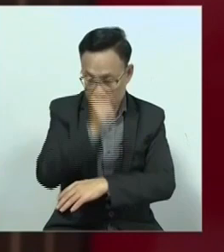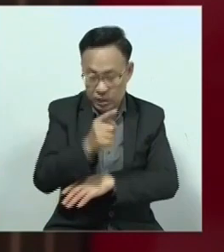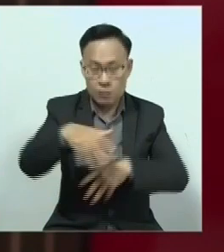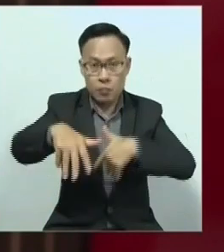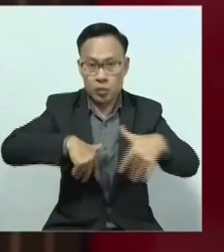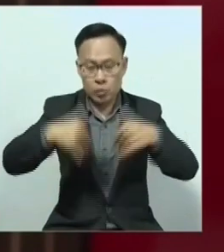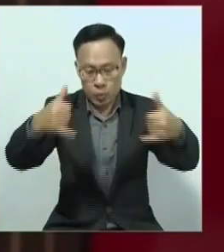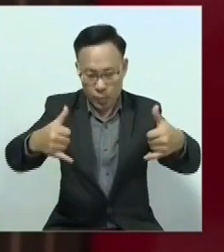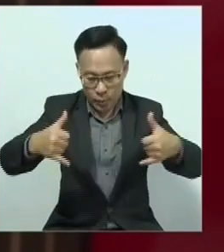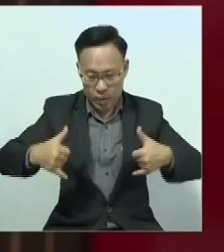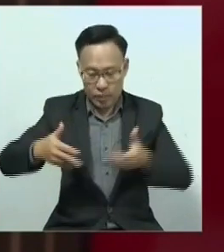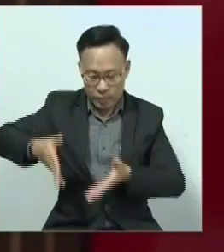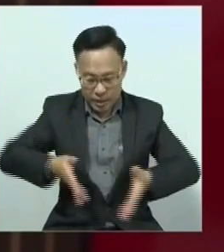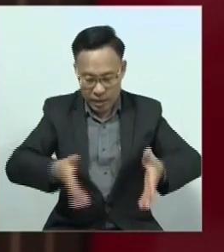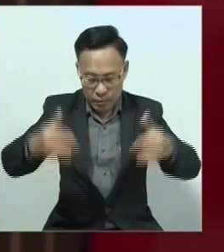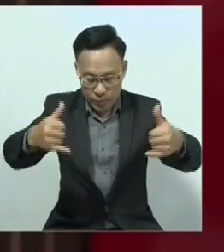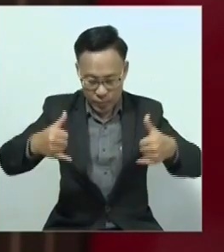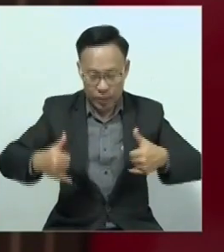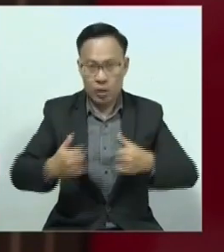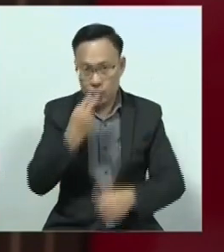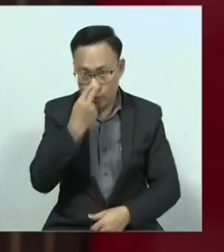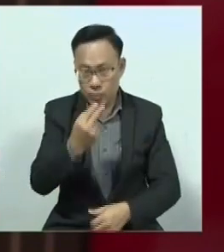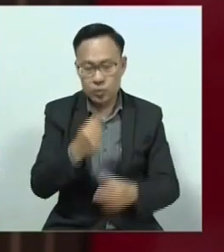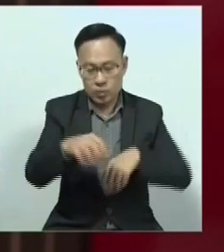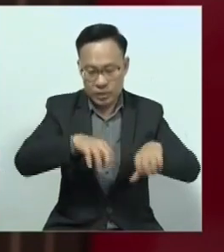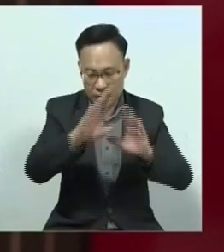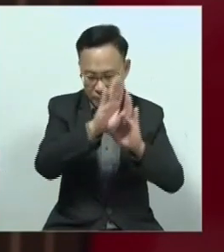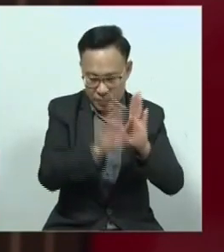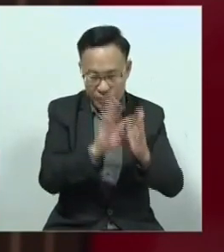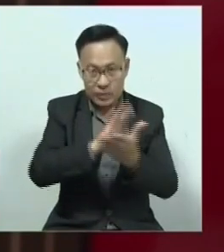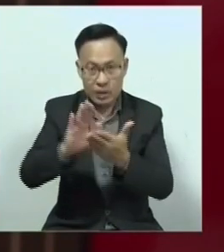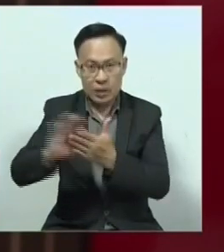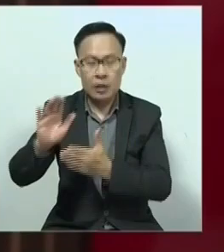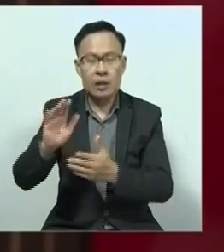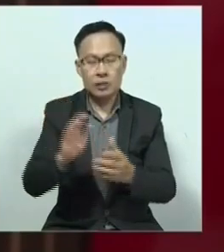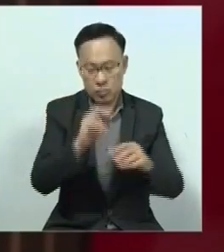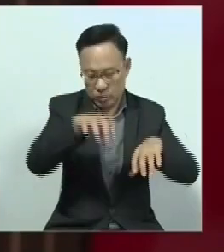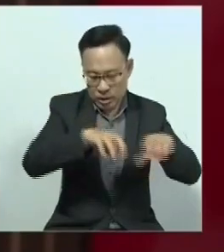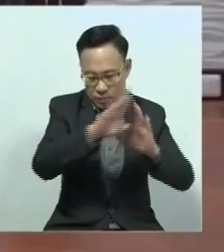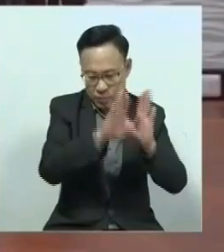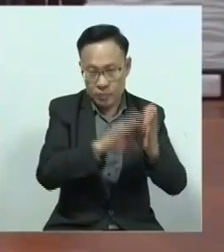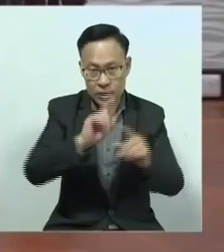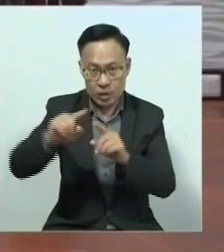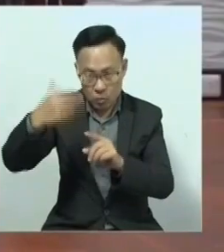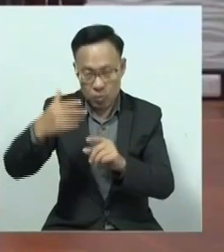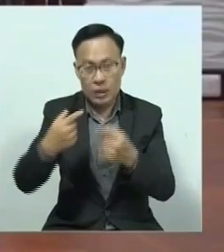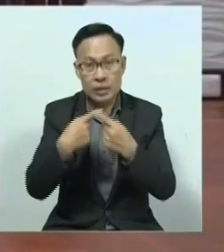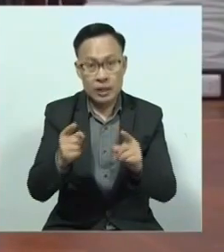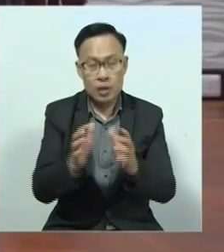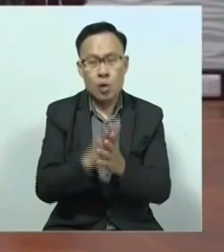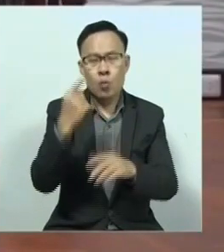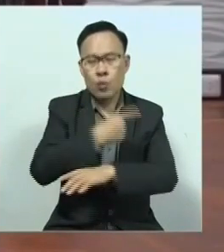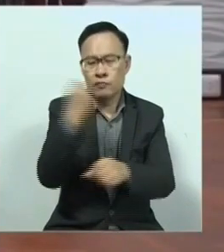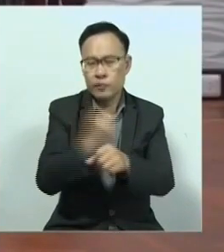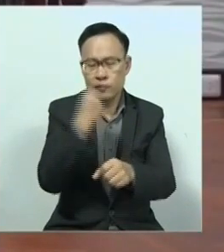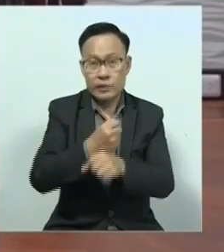องข้างฝั่งน้ำได้เช่นเดียวกันนะคะแต่ว่าก็จะต้องมีระเบียบพิธีการในการเข้าเฝ้าก็จะอีกแบบนึงเพราะฉะนั้นก็คนละบรรยากาศนะคะ